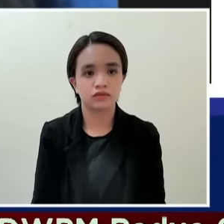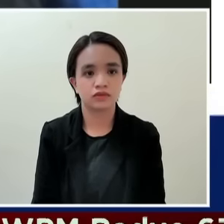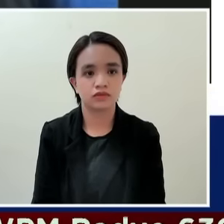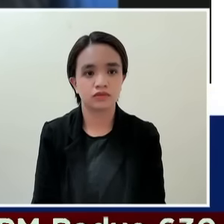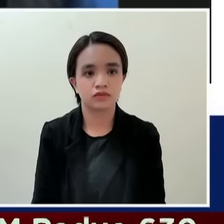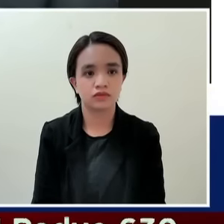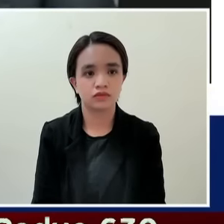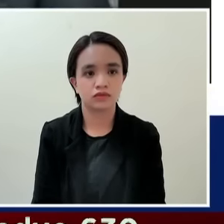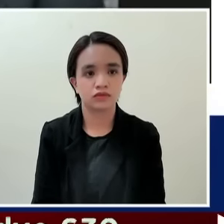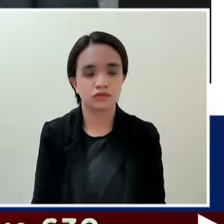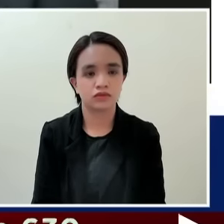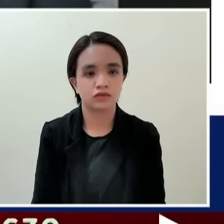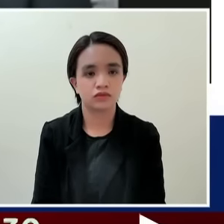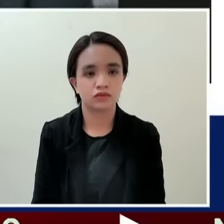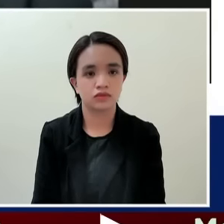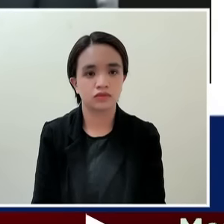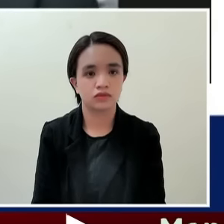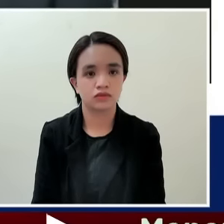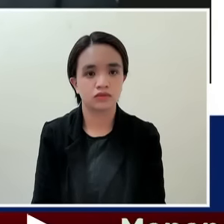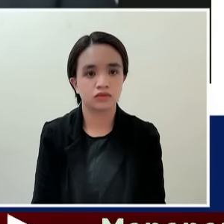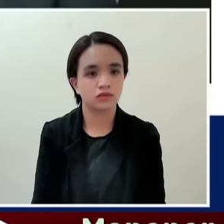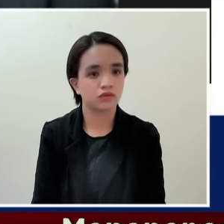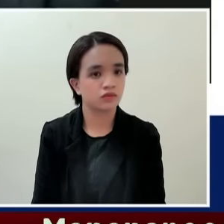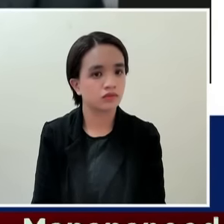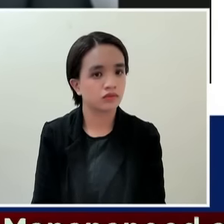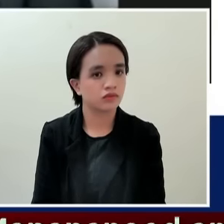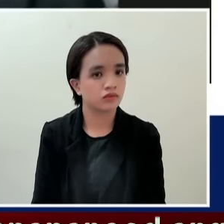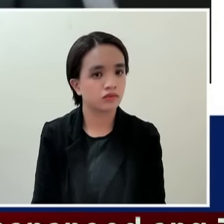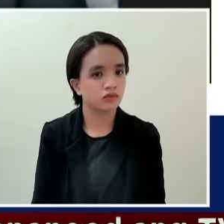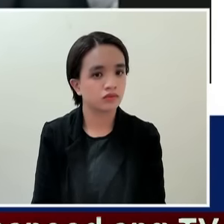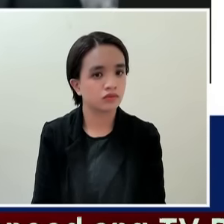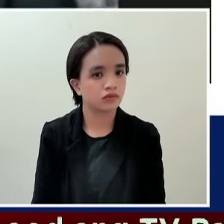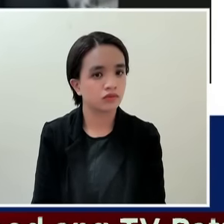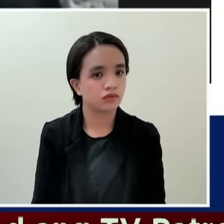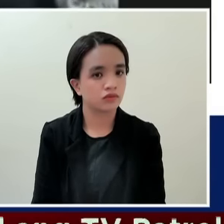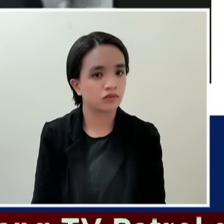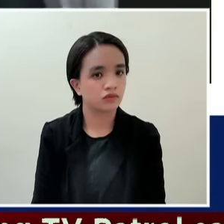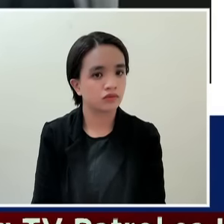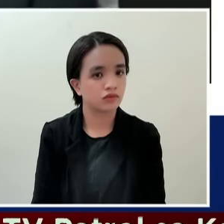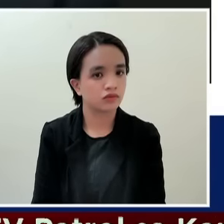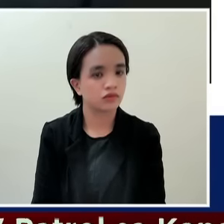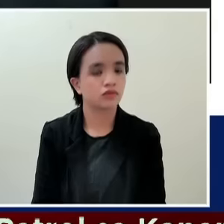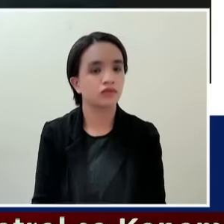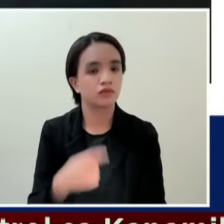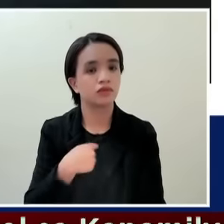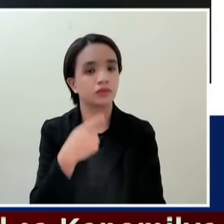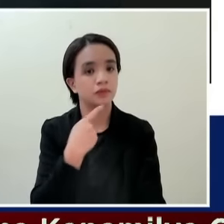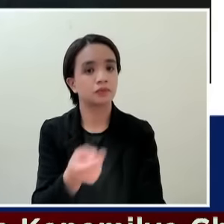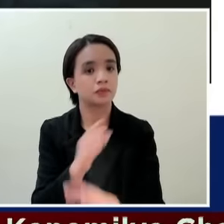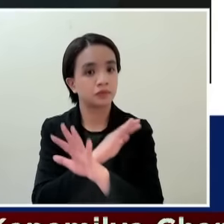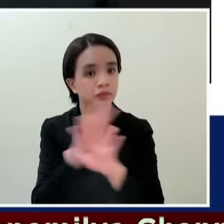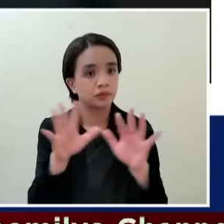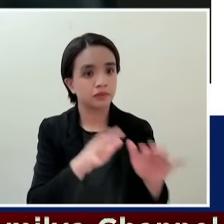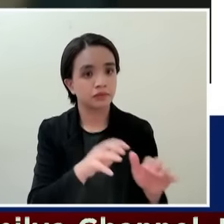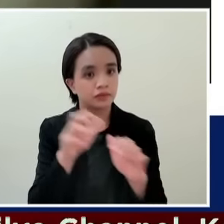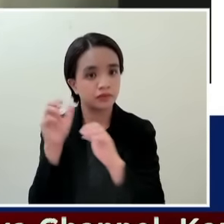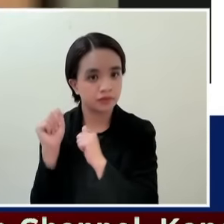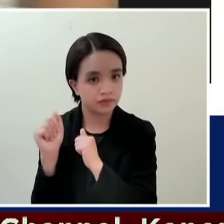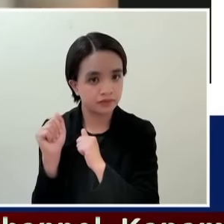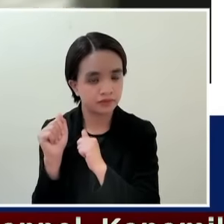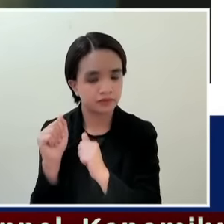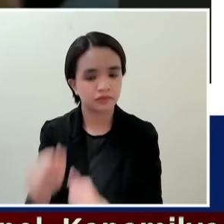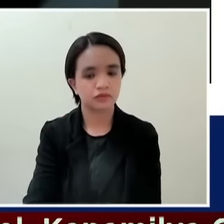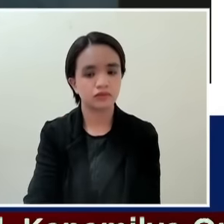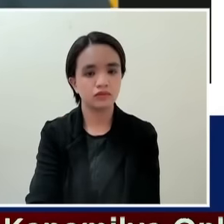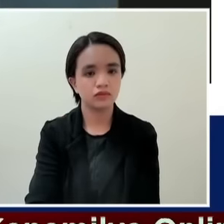Sabi ko sa kanya, next time, huwag ka nang umalis, basta nandiyan ka. Kung gano'n, may at least samo ng Senado ito.